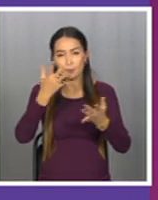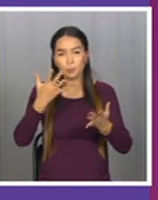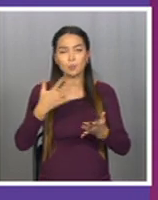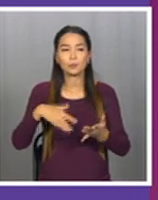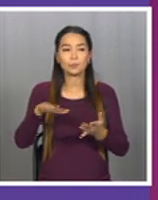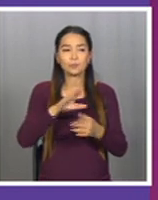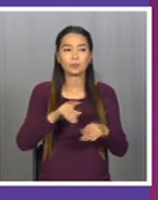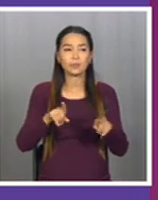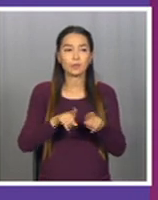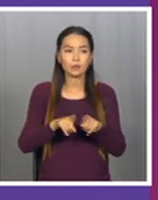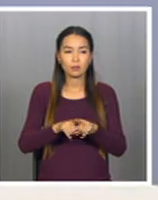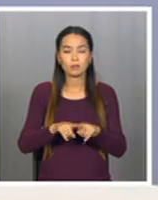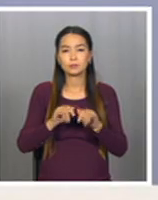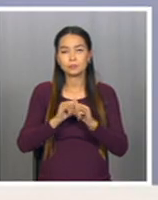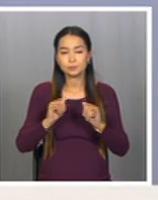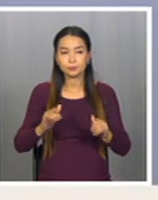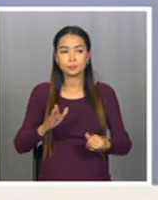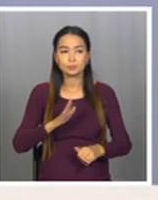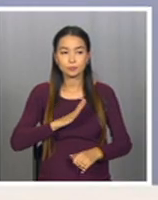диффузия іске асырылып отырды.